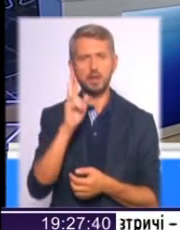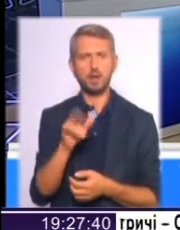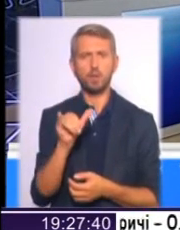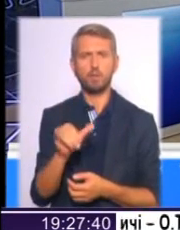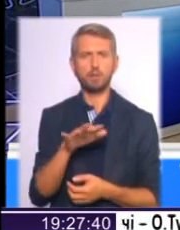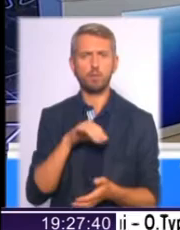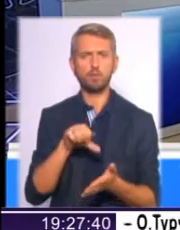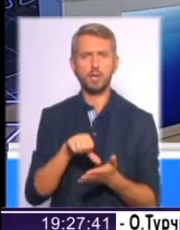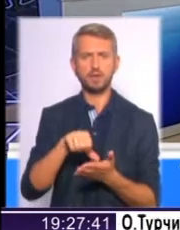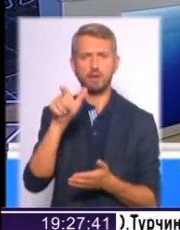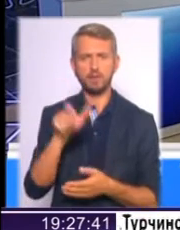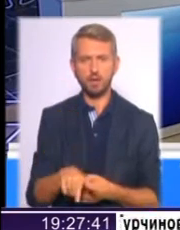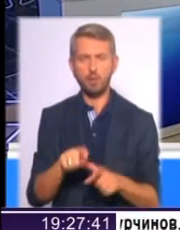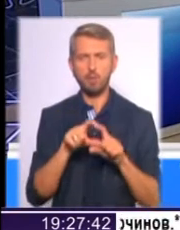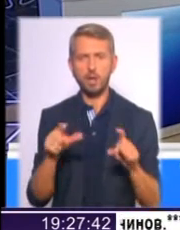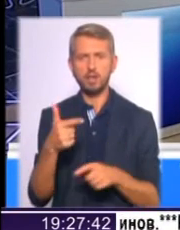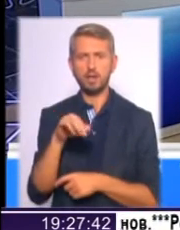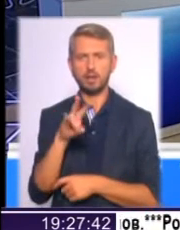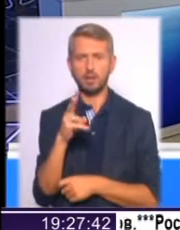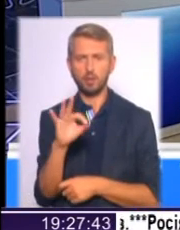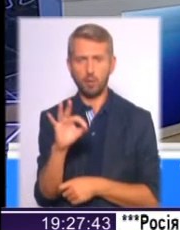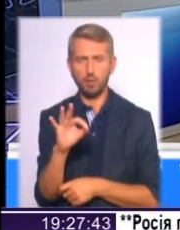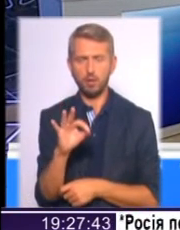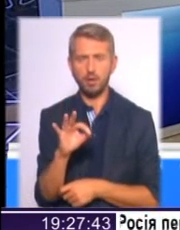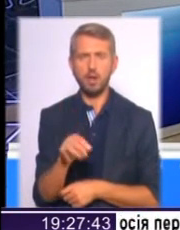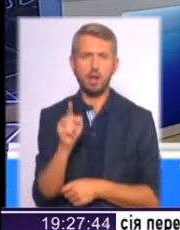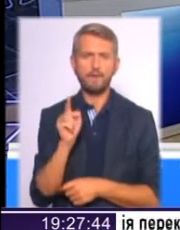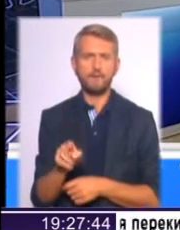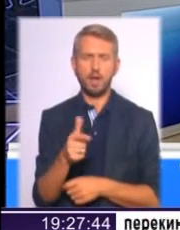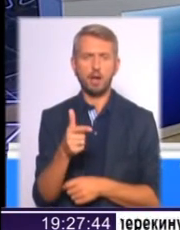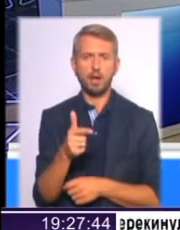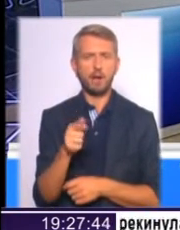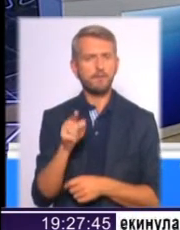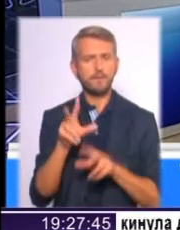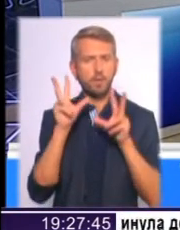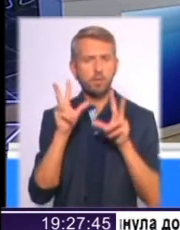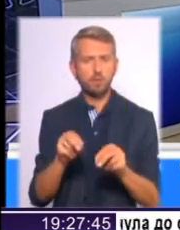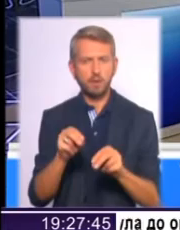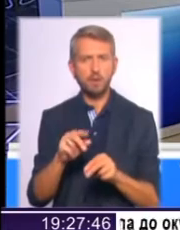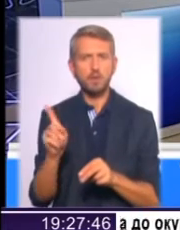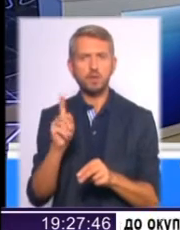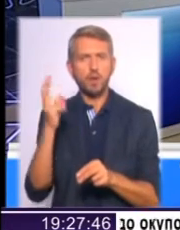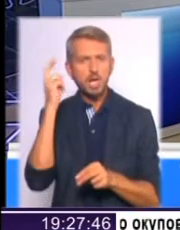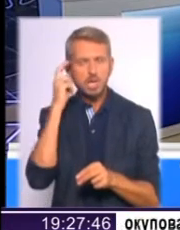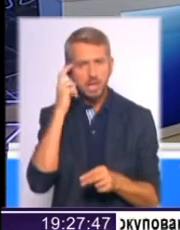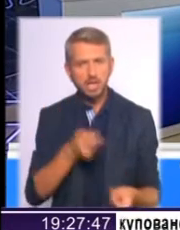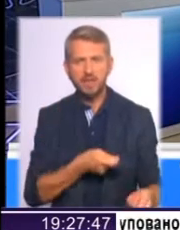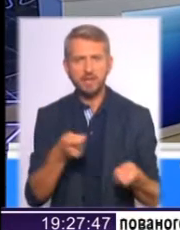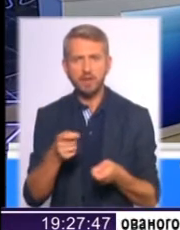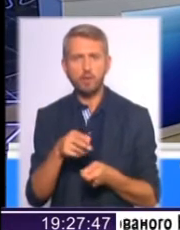представник компанії «Грінко», і він клявся і божився в студії, що Київ не возить по сільських